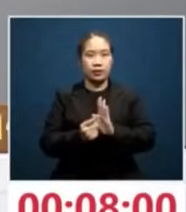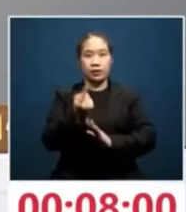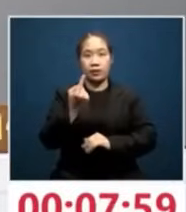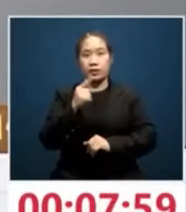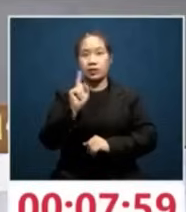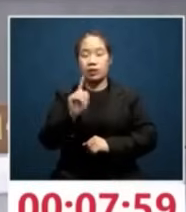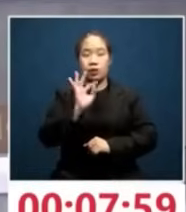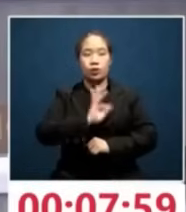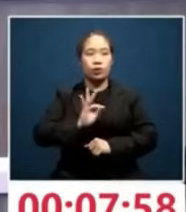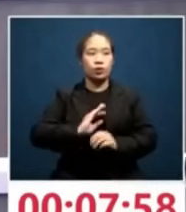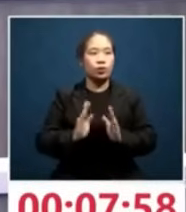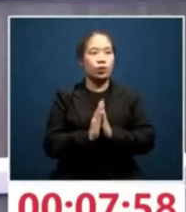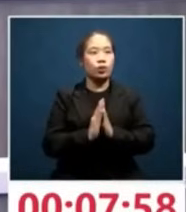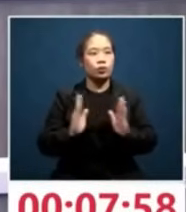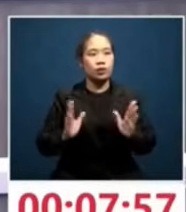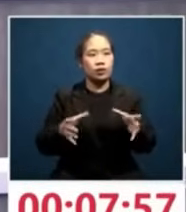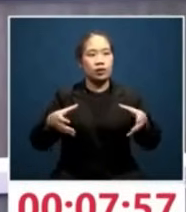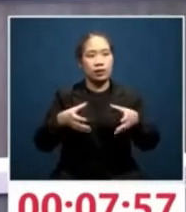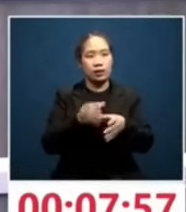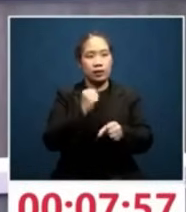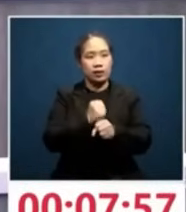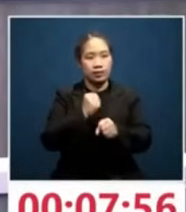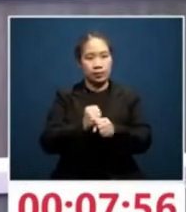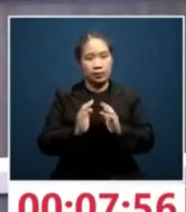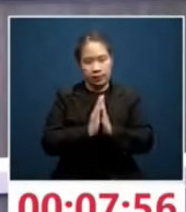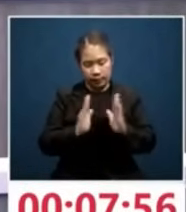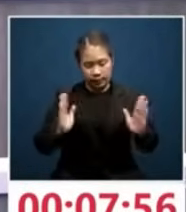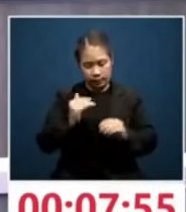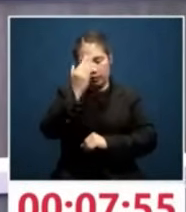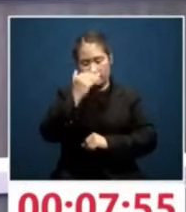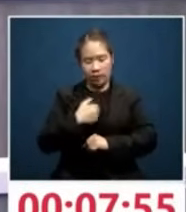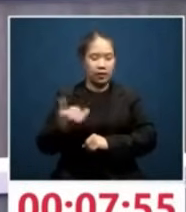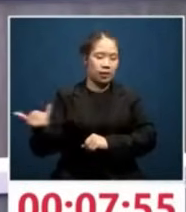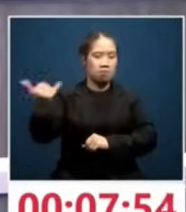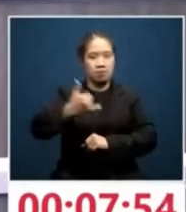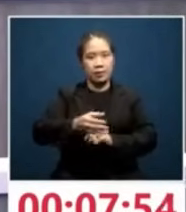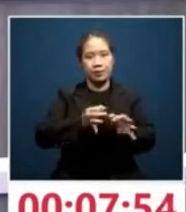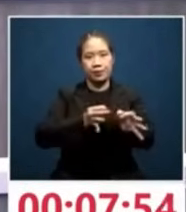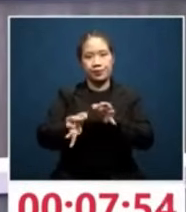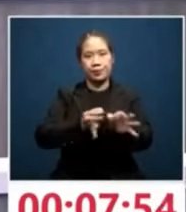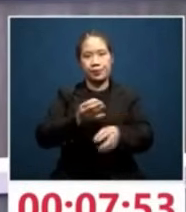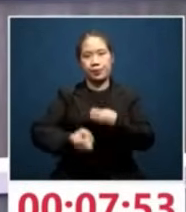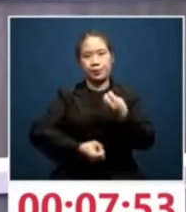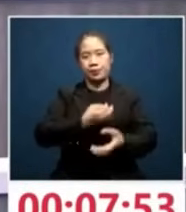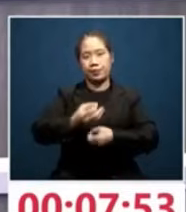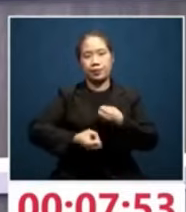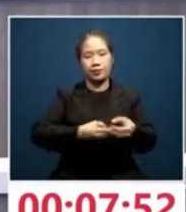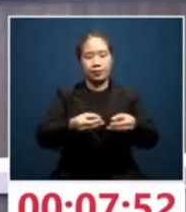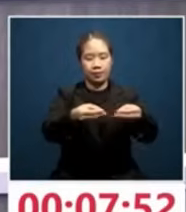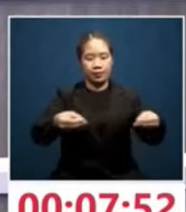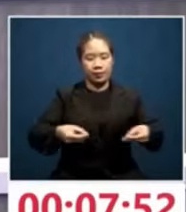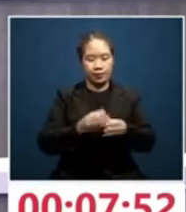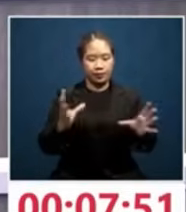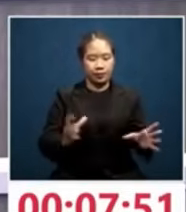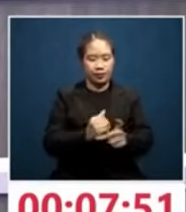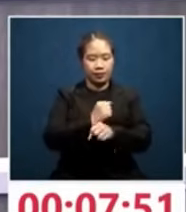การณ์ของปีพ.ศ.2566ที่ผ่านมาครับก็จากจำนวนงบประมาณที่ได้ไปกับผลงาน